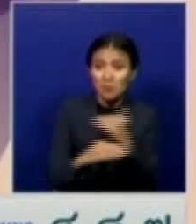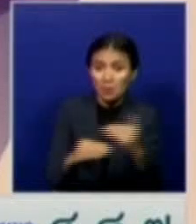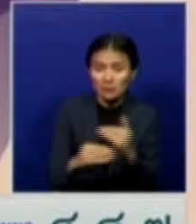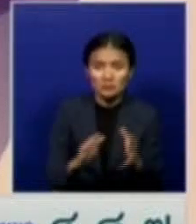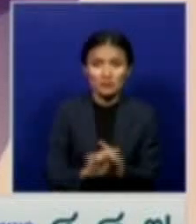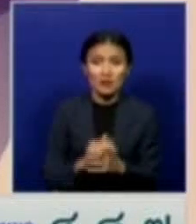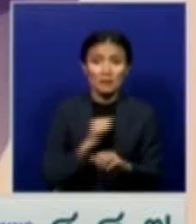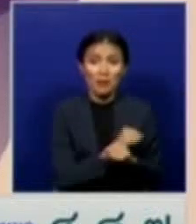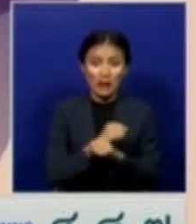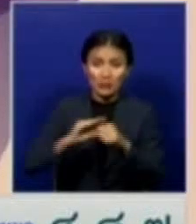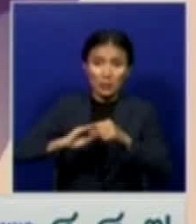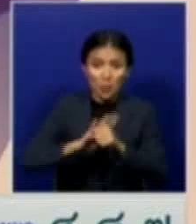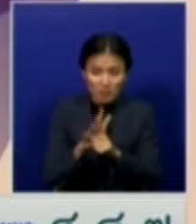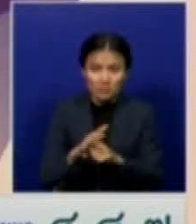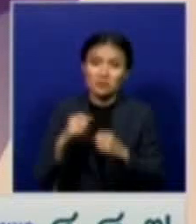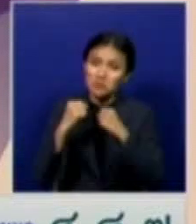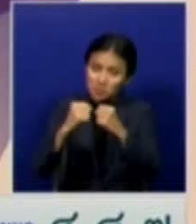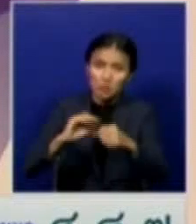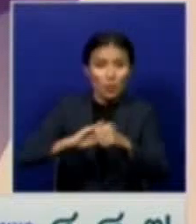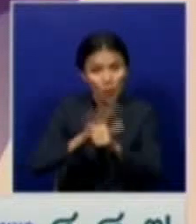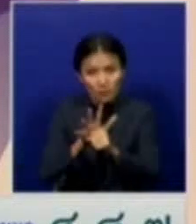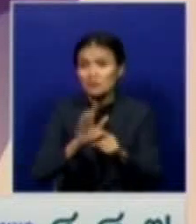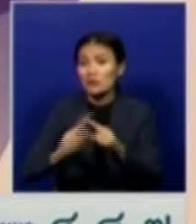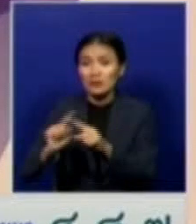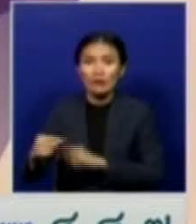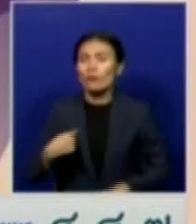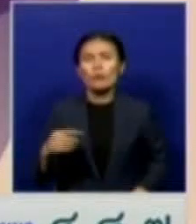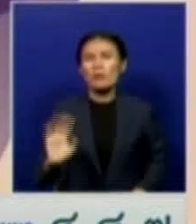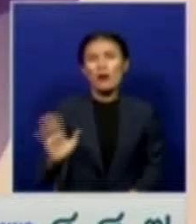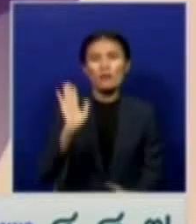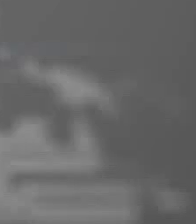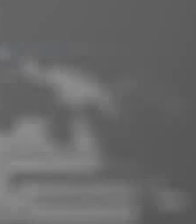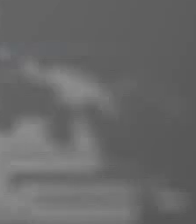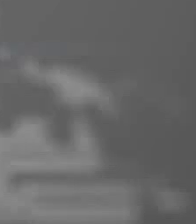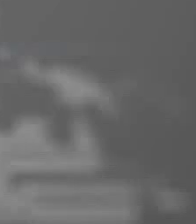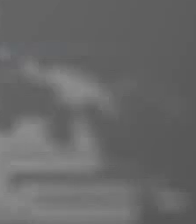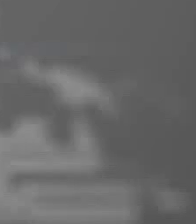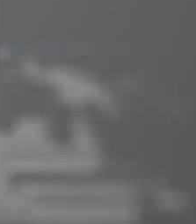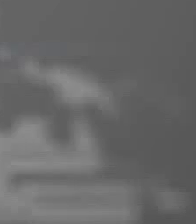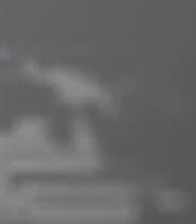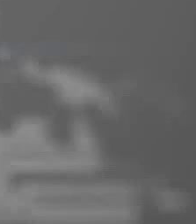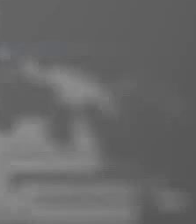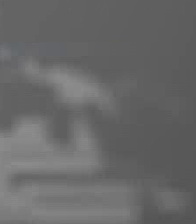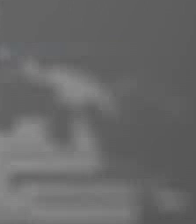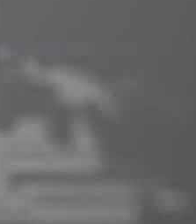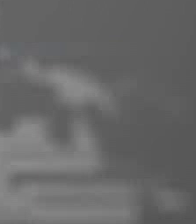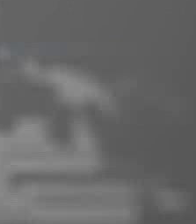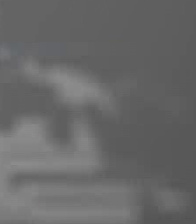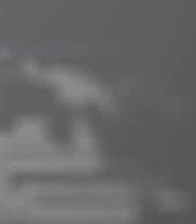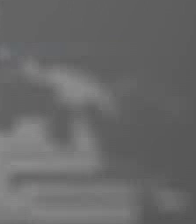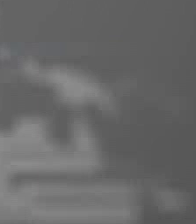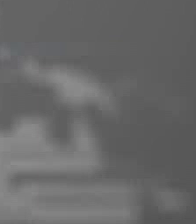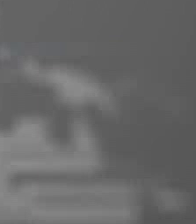กครองโดยให้ประชาชนรอความเมตตาจากรัฐแบบนี้ไม่ถูกต้องที่ซ้ำร้ายกว่านั้นพอประชาชนด้วยกันทนไม่